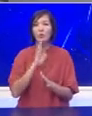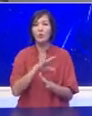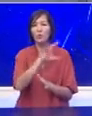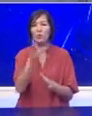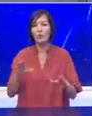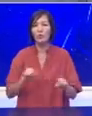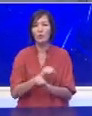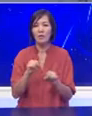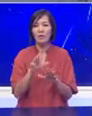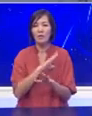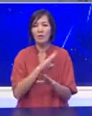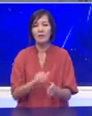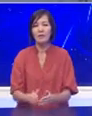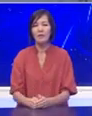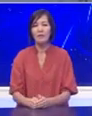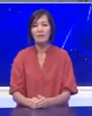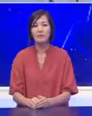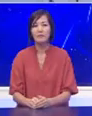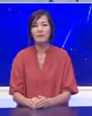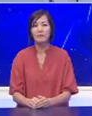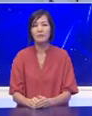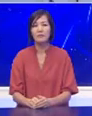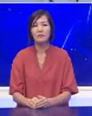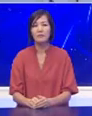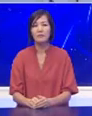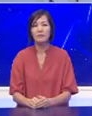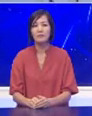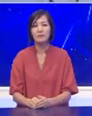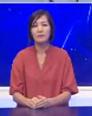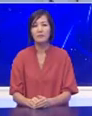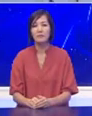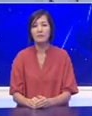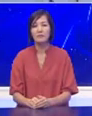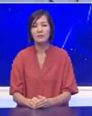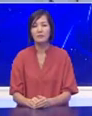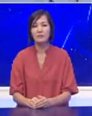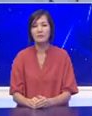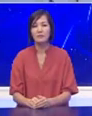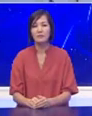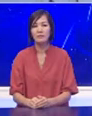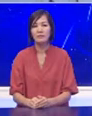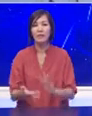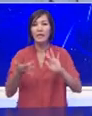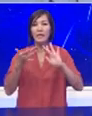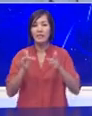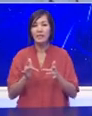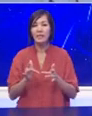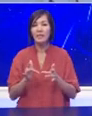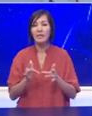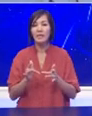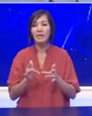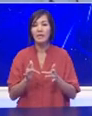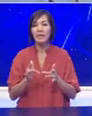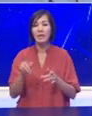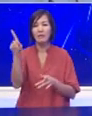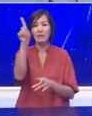болған. Фотографии, которые появились в интернете, я насчитал их штук 8. Интернетте салынған жарылған